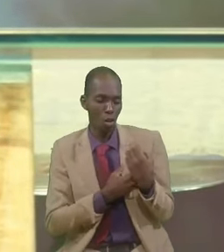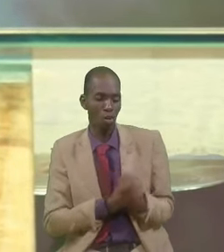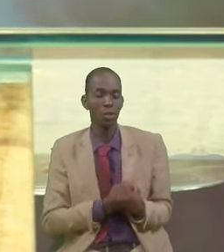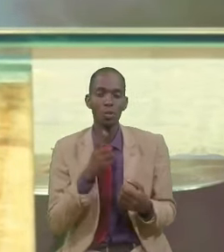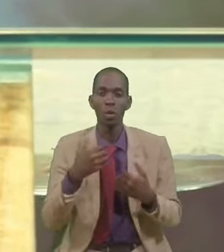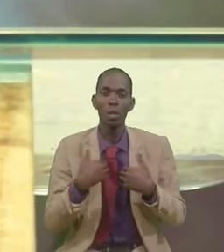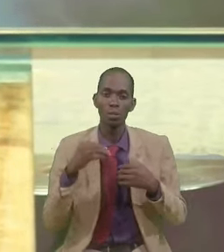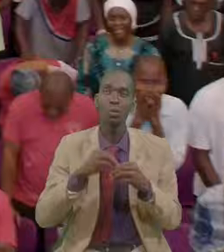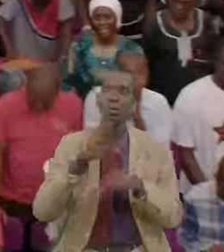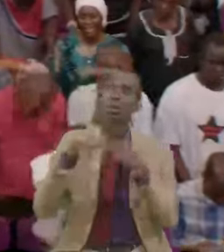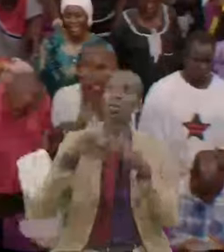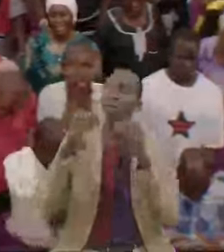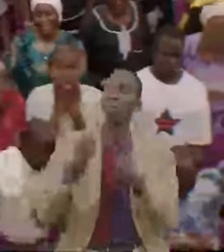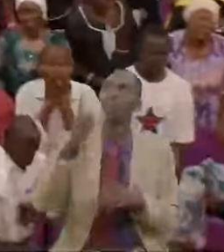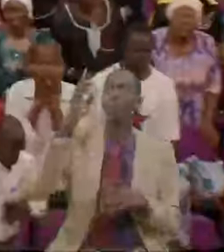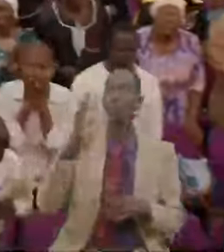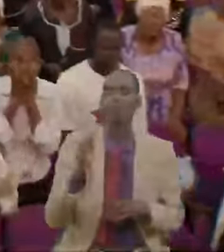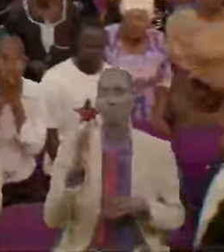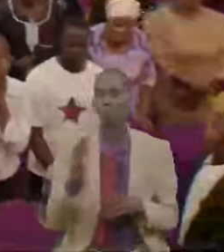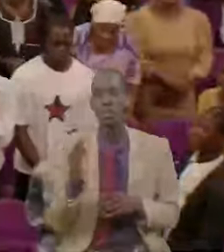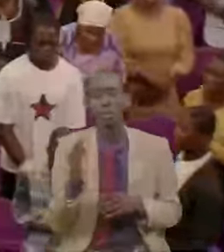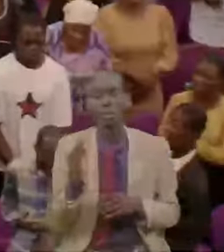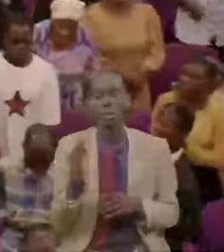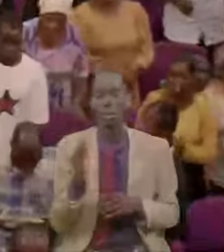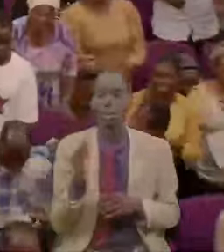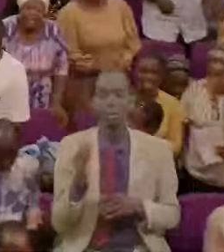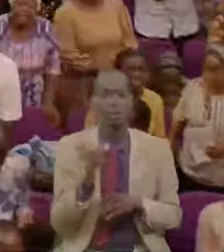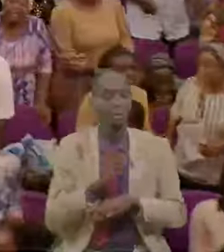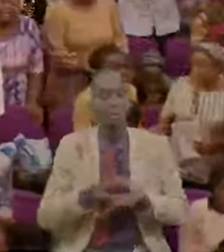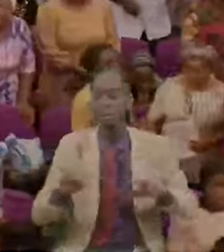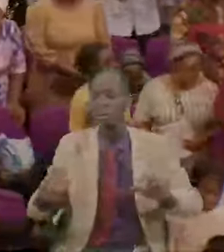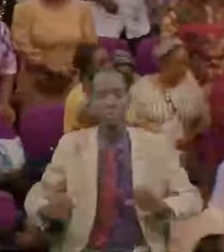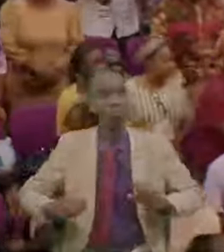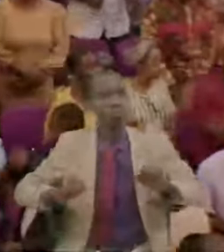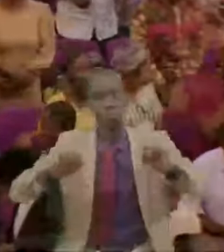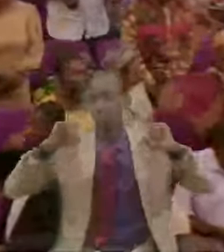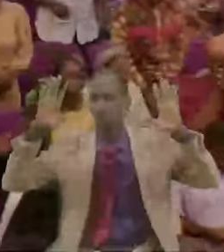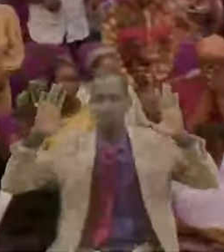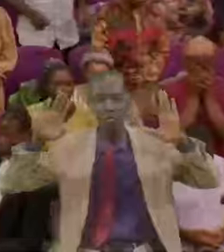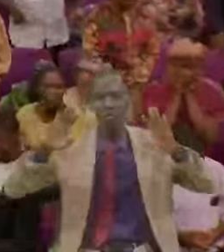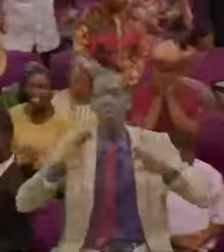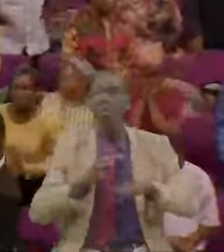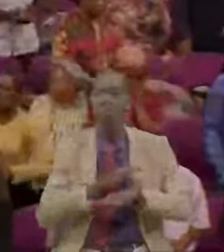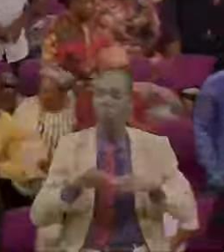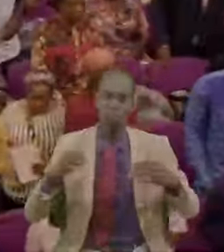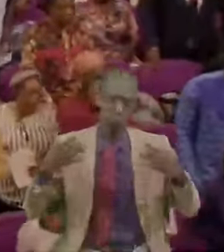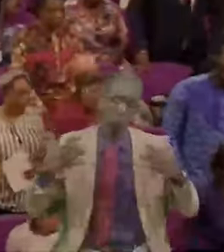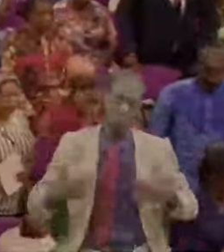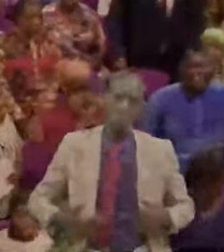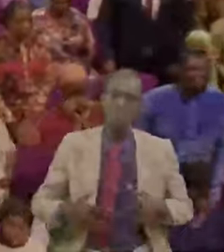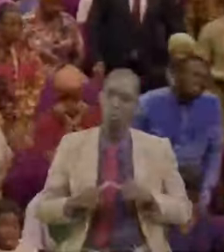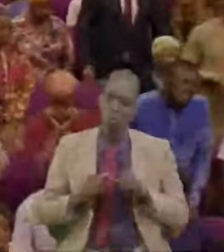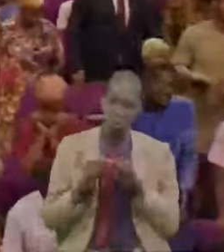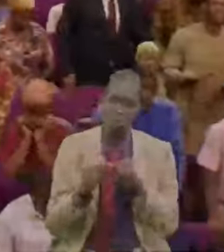Retenez la confiance que vous avez en le Dieu du puissant. Il ne faut pas céder. Il ne faut pas démissionner. Retenez votre conviction.